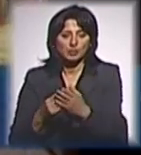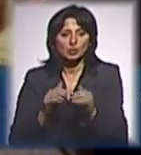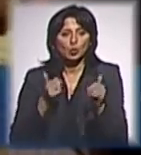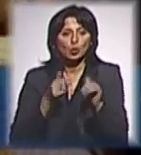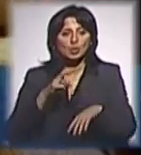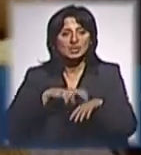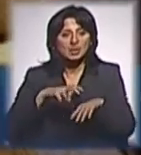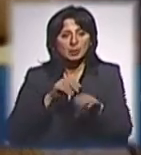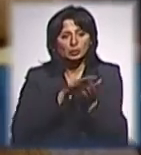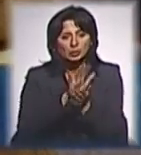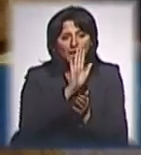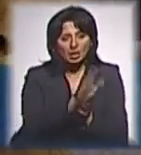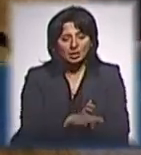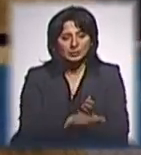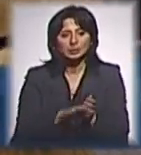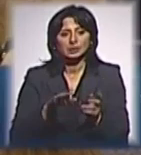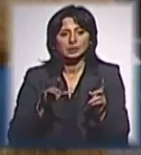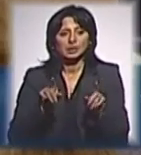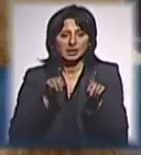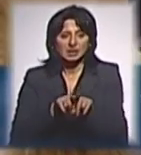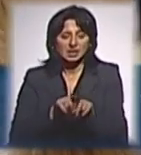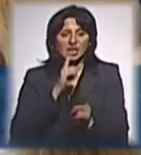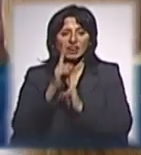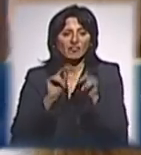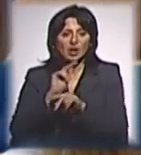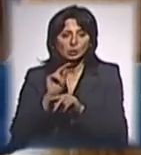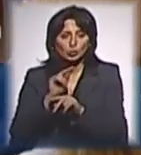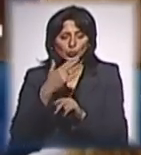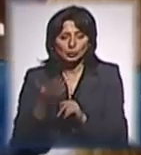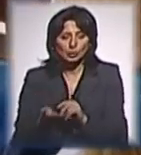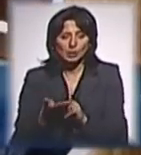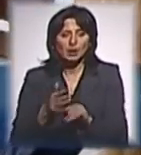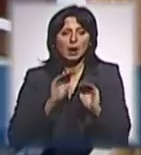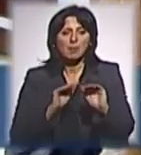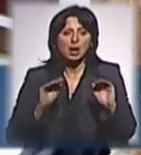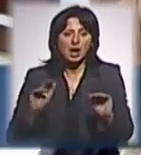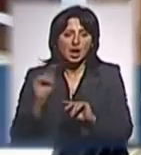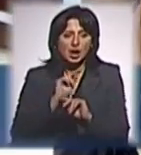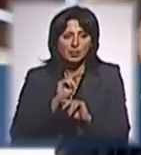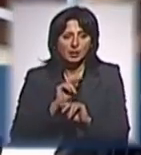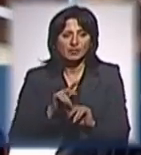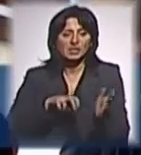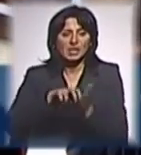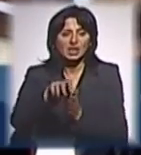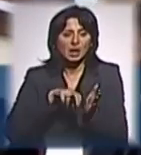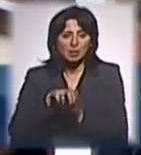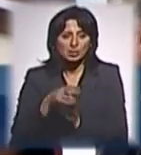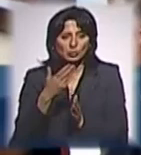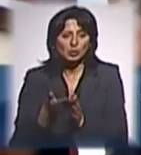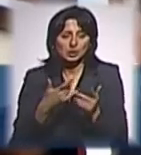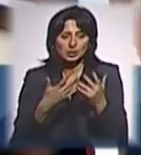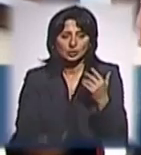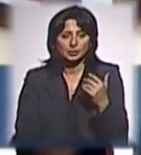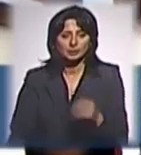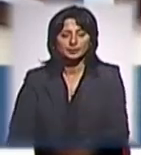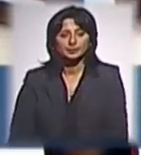როგორც სამედიცინო ხარჯების დაფარვის თვალსაზრისით, ისე ინფრასტრუქტურის მოწესრიგების, ბაღების გარემონტების, სადარბაზოების მოწესრიგების და ასე